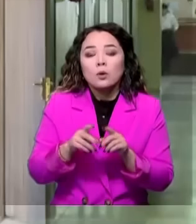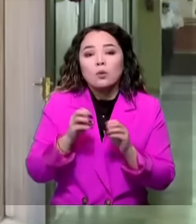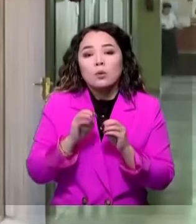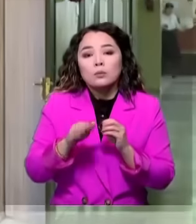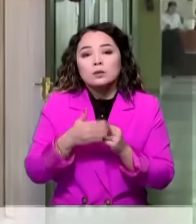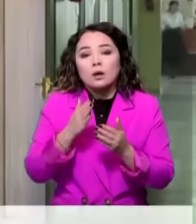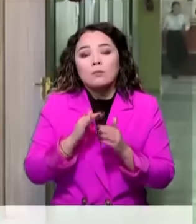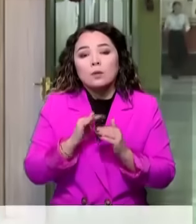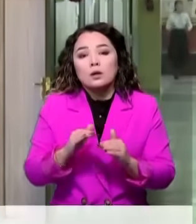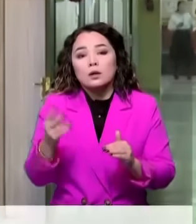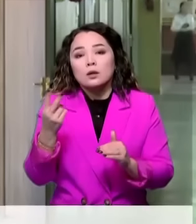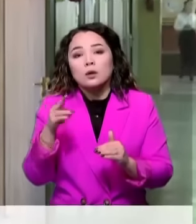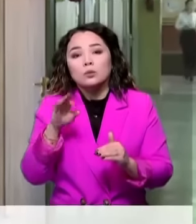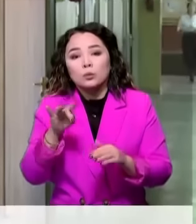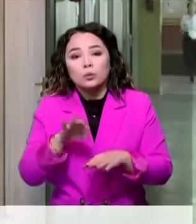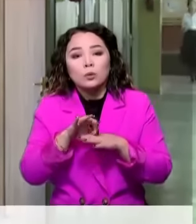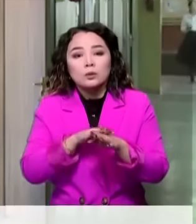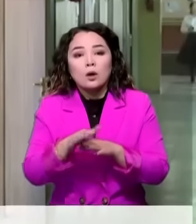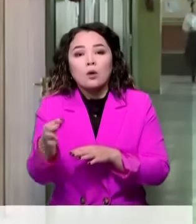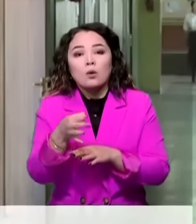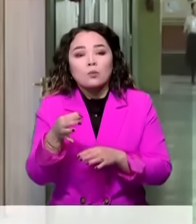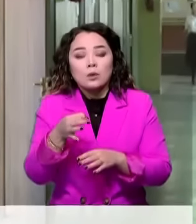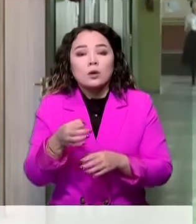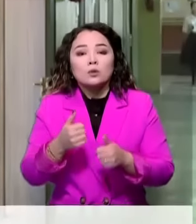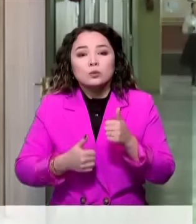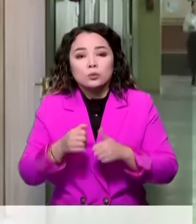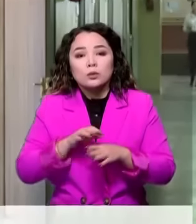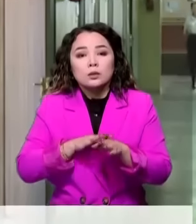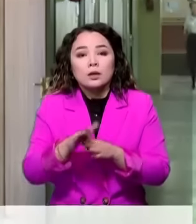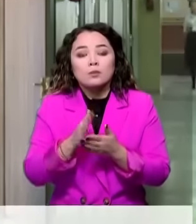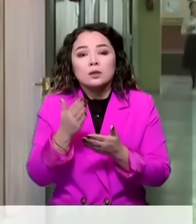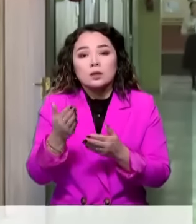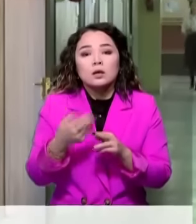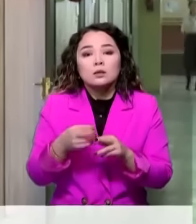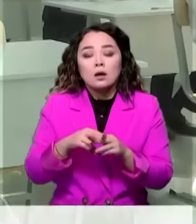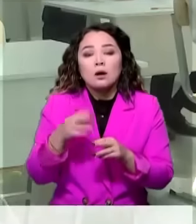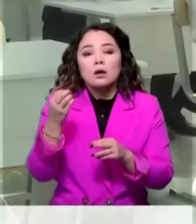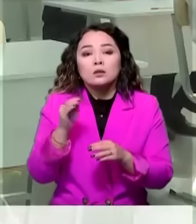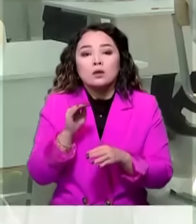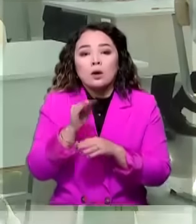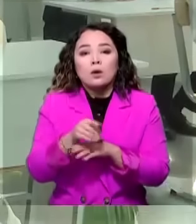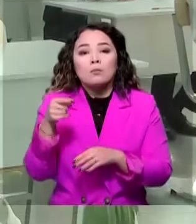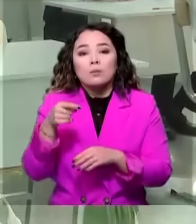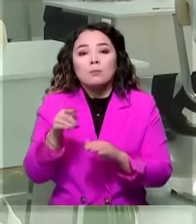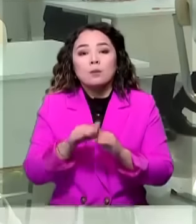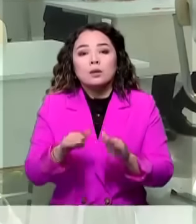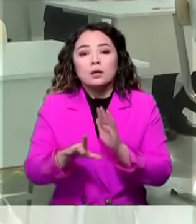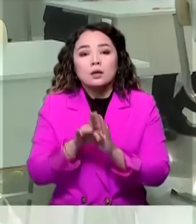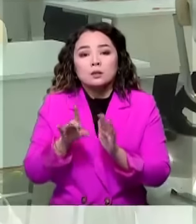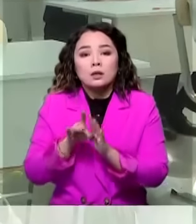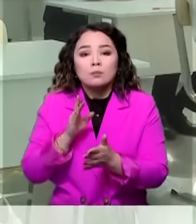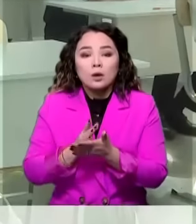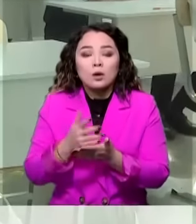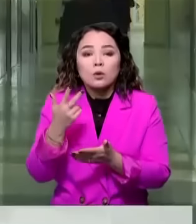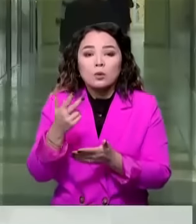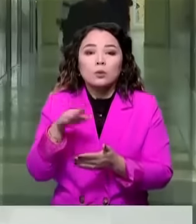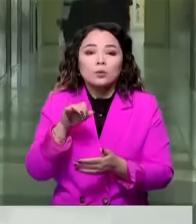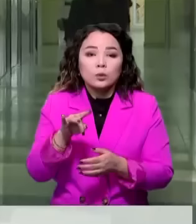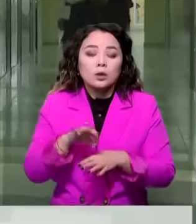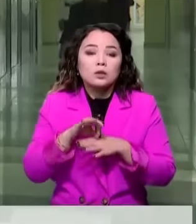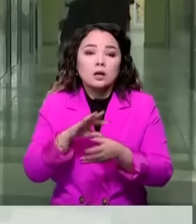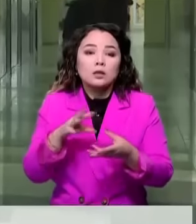бала екінші турға өтеді. Ол облыстық тур. Облыстық турдан тағы бір мың бала іріктеледі. Сол үш турдың